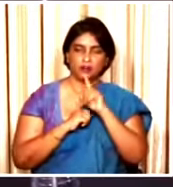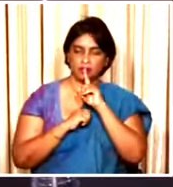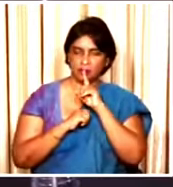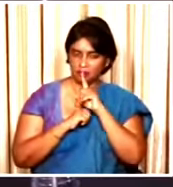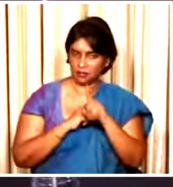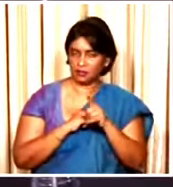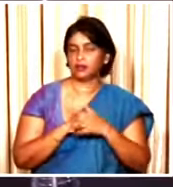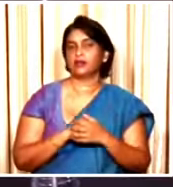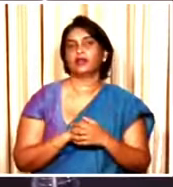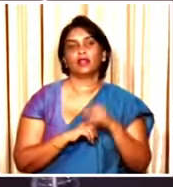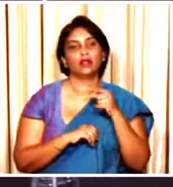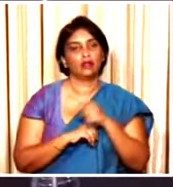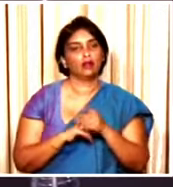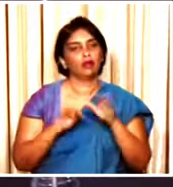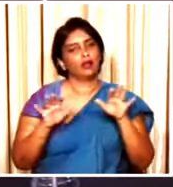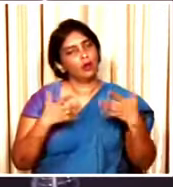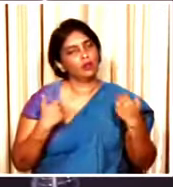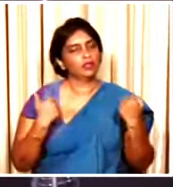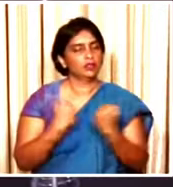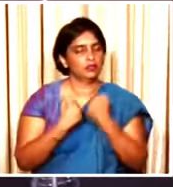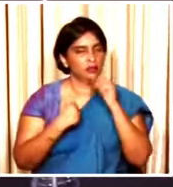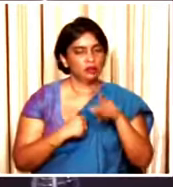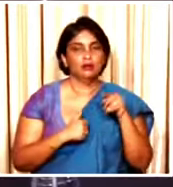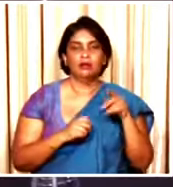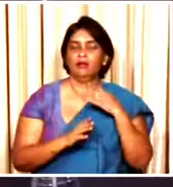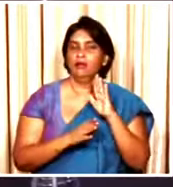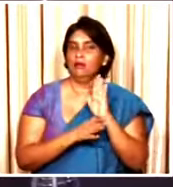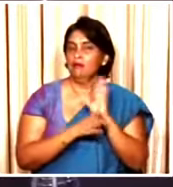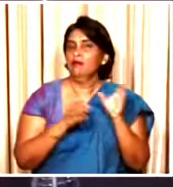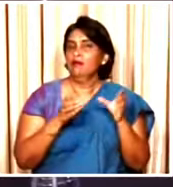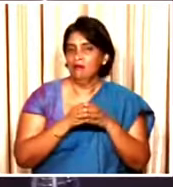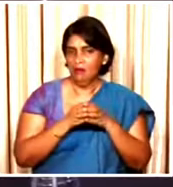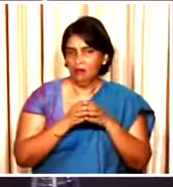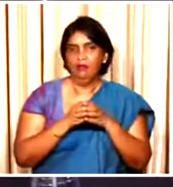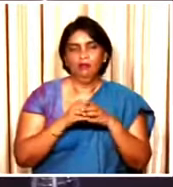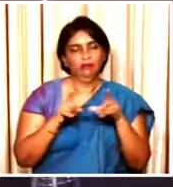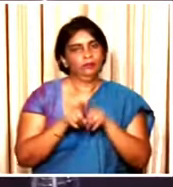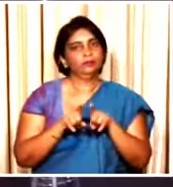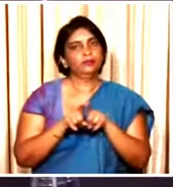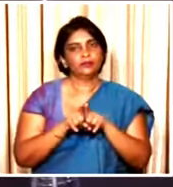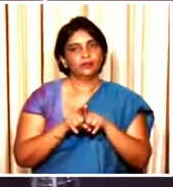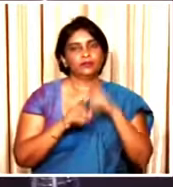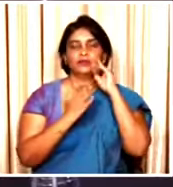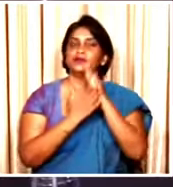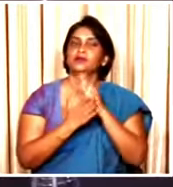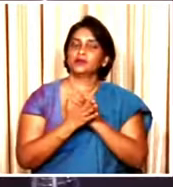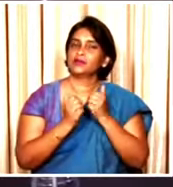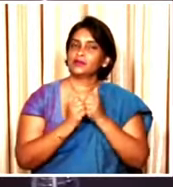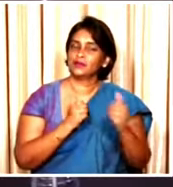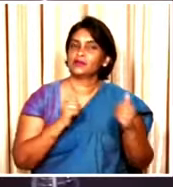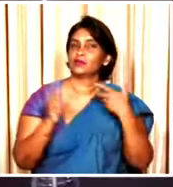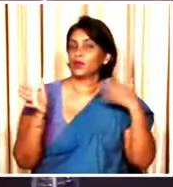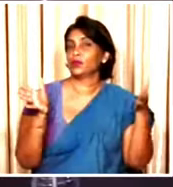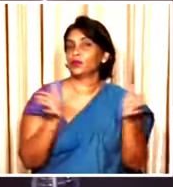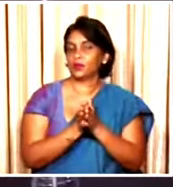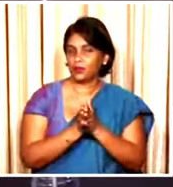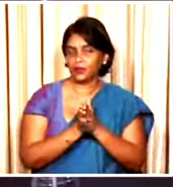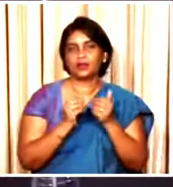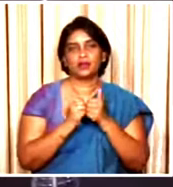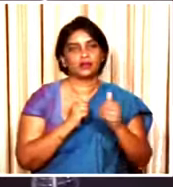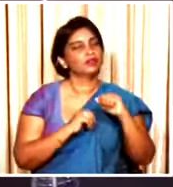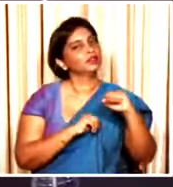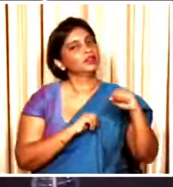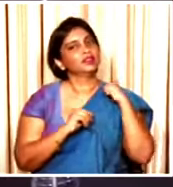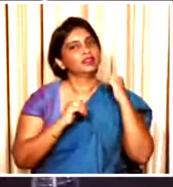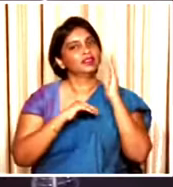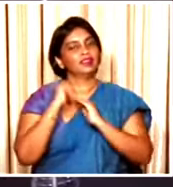ප්‍රකාශ කරමින් ඒ කුමන අභියෝග ආවත් ශ්‍රී ලංකා නිදහස් පක්ෂයේ විදිහට ඒකරාශී කිරීමත් ඉදිරියේදී